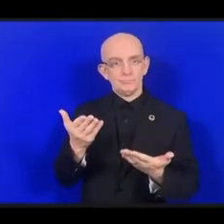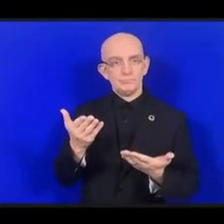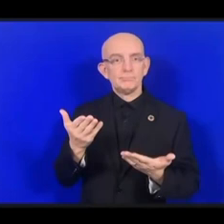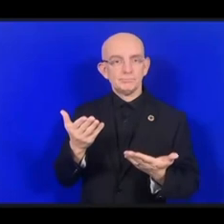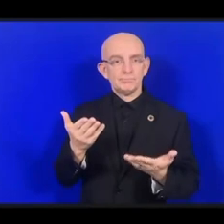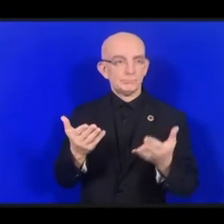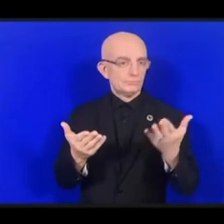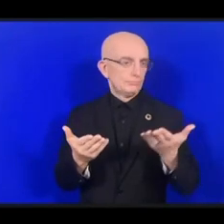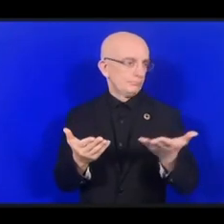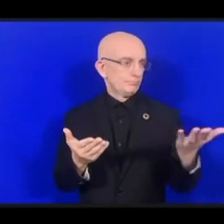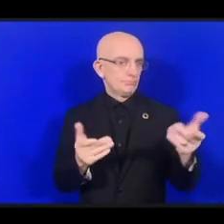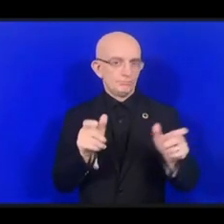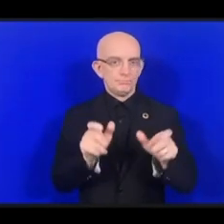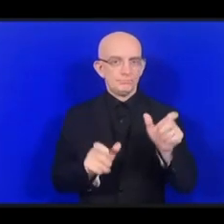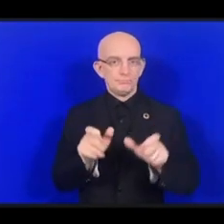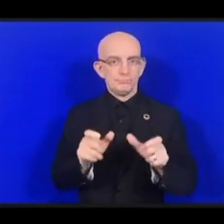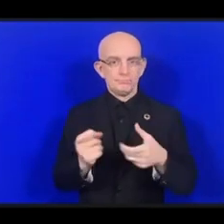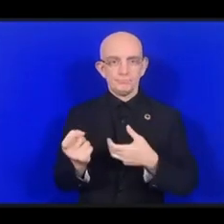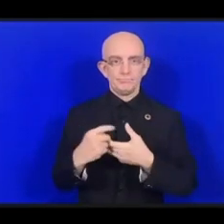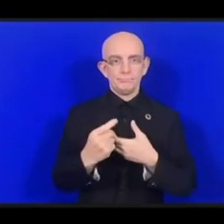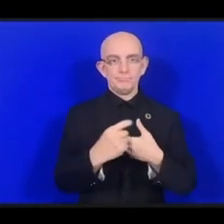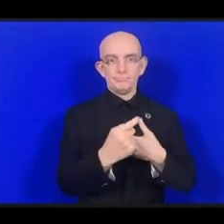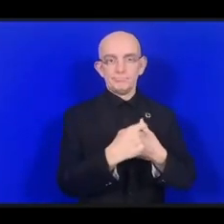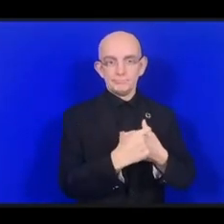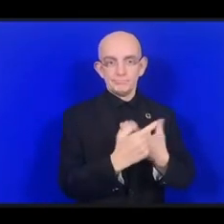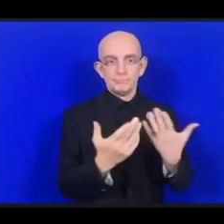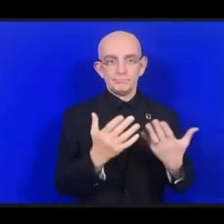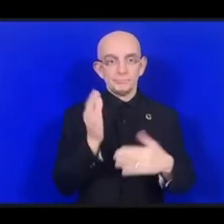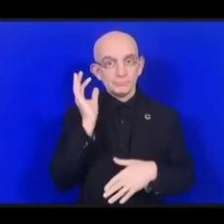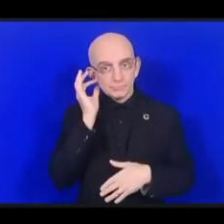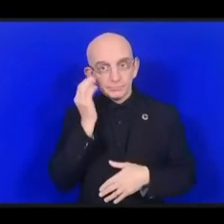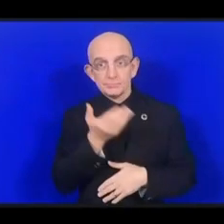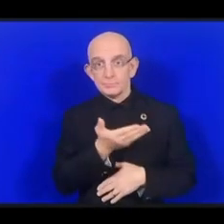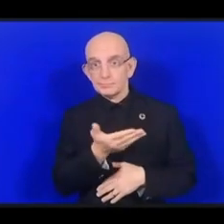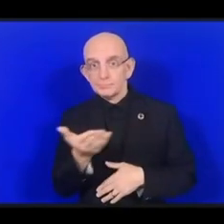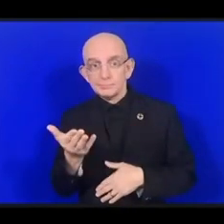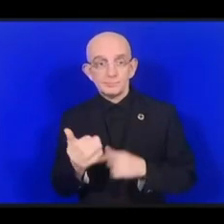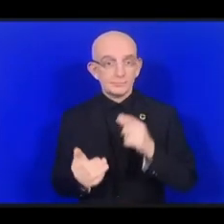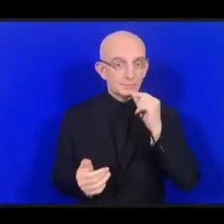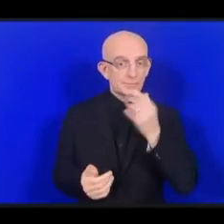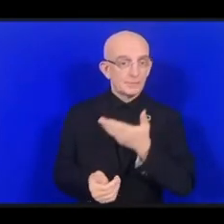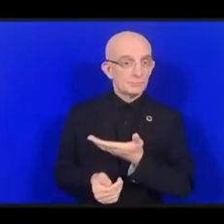الذين لا ينتمون الى جنس معين نحن